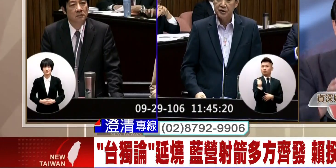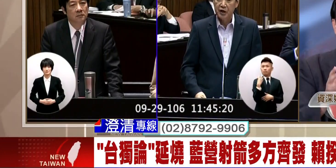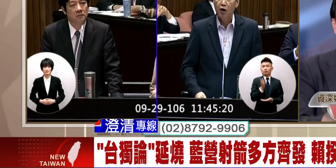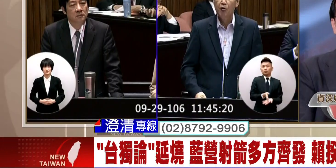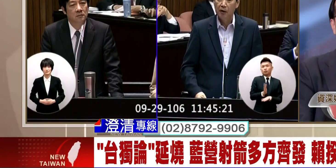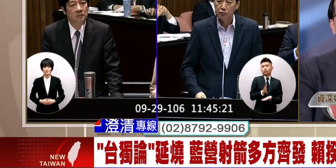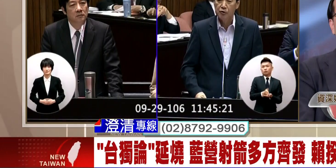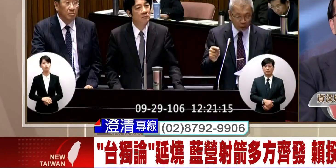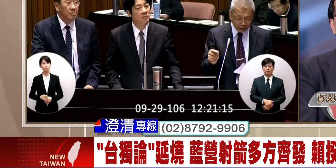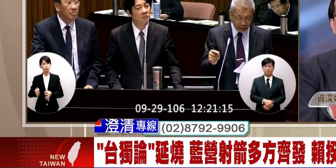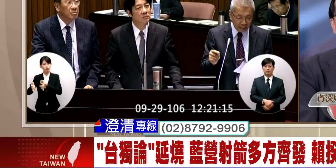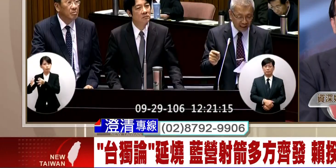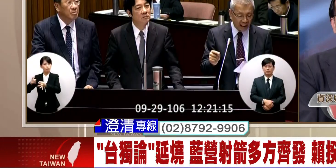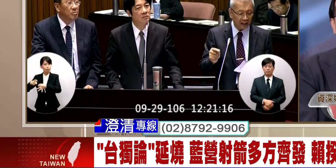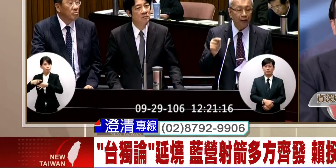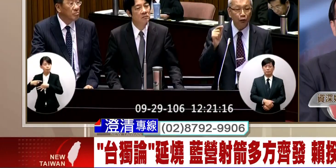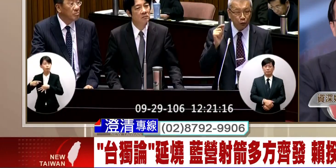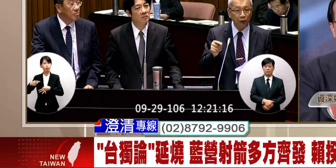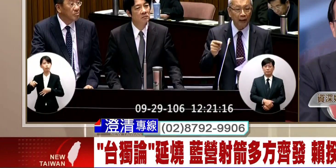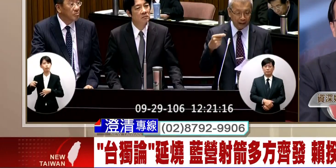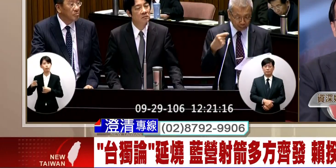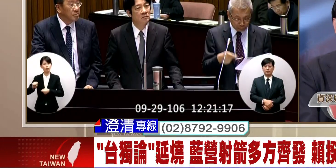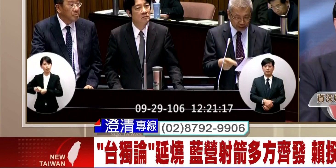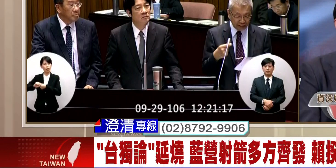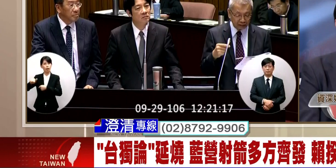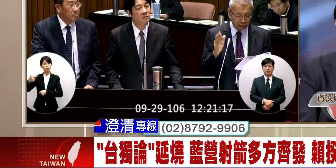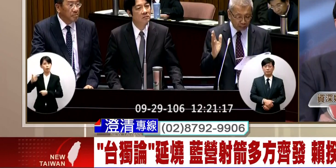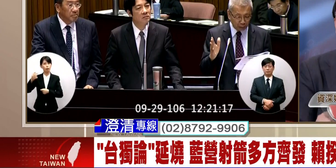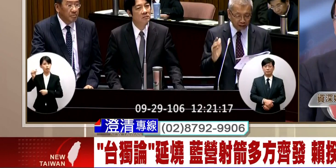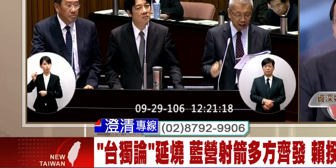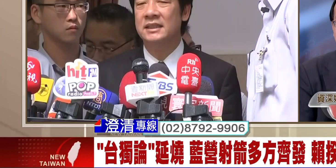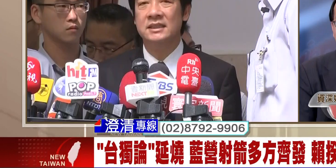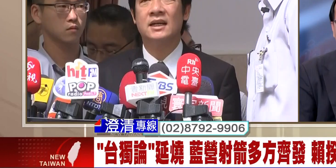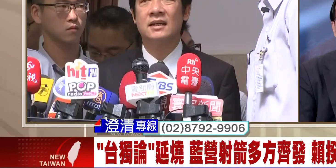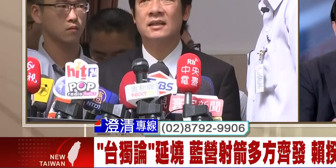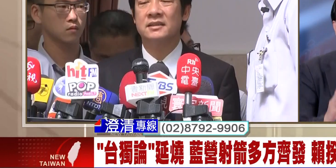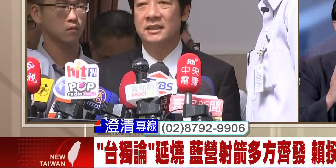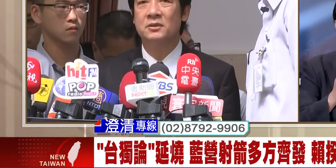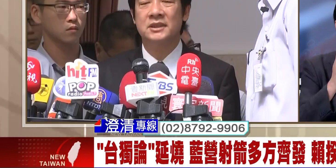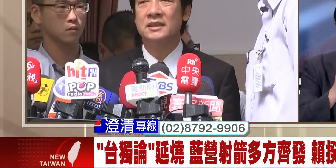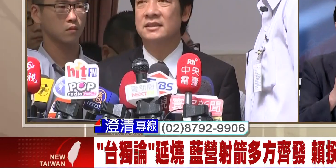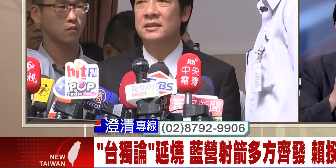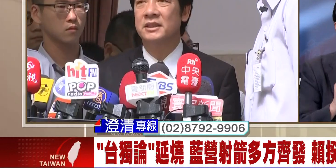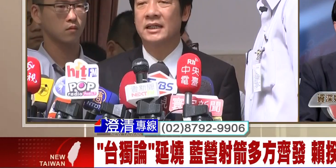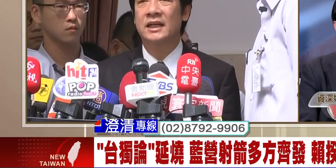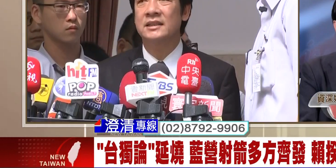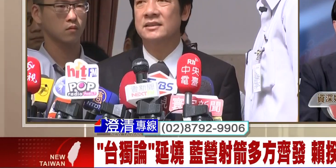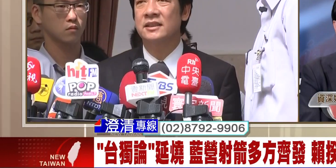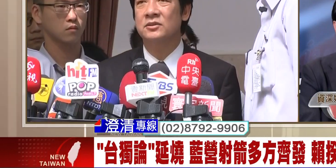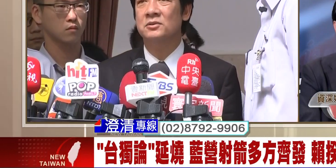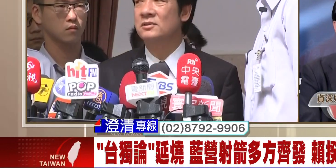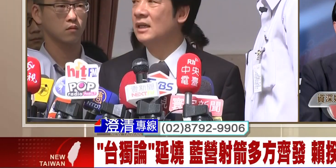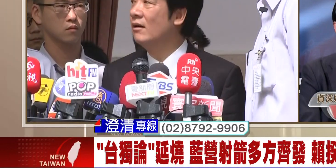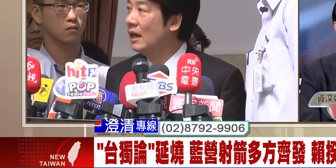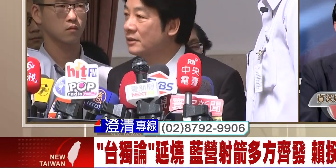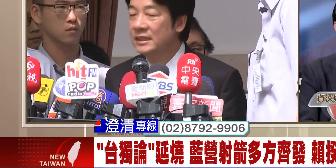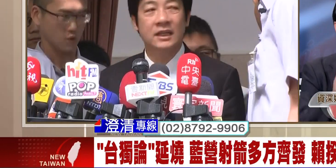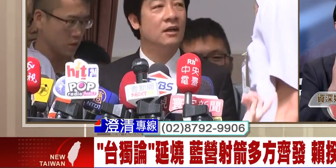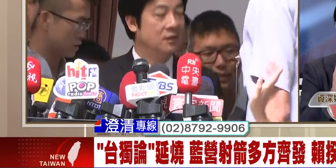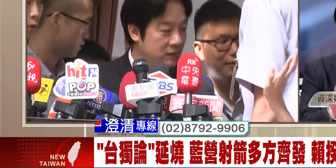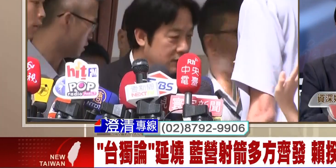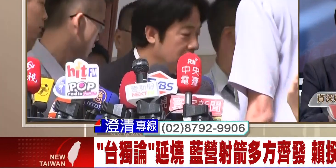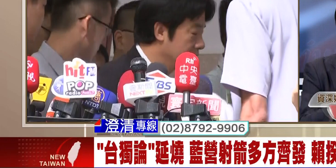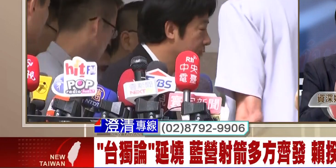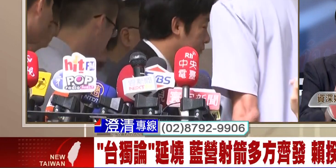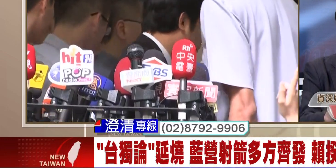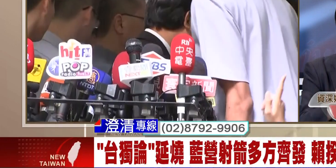理念是没有变的。但问题是因为他现在的这个身份呢比较尴尬，他是行政院院长嘛，是国家目前的行政的首长，所以面临